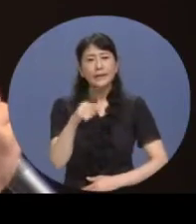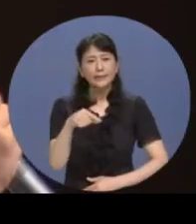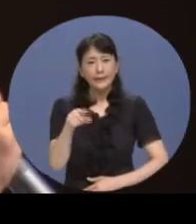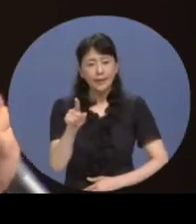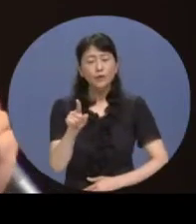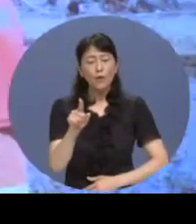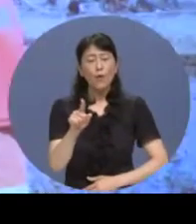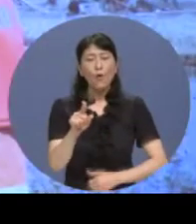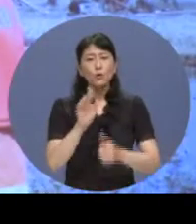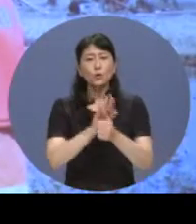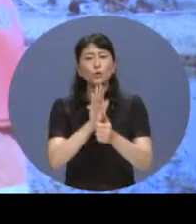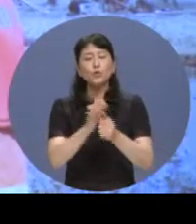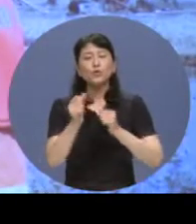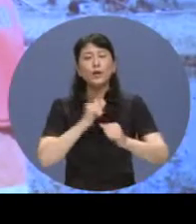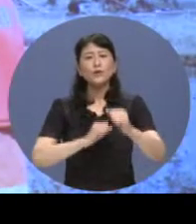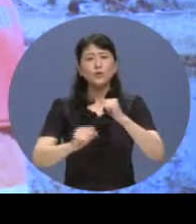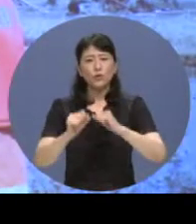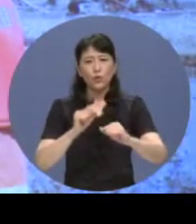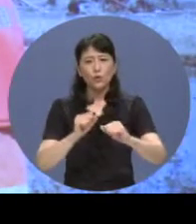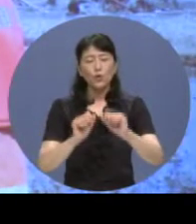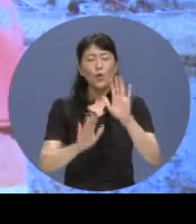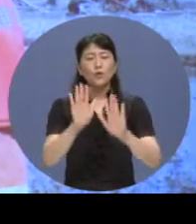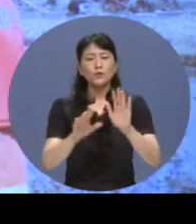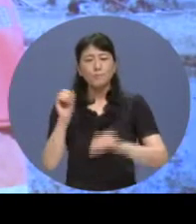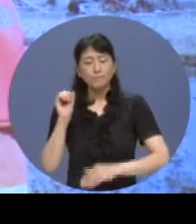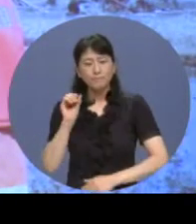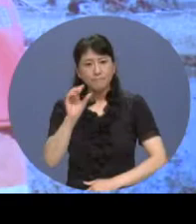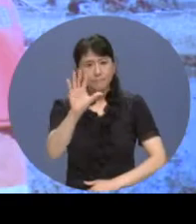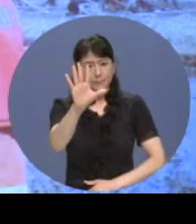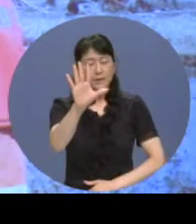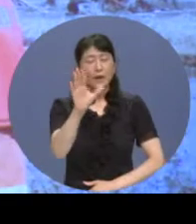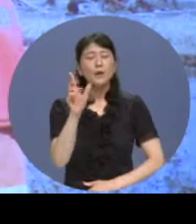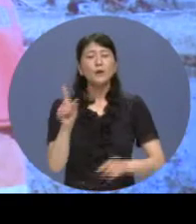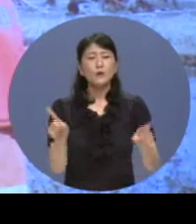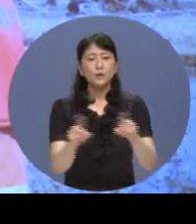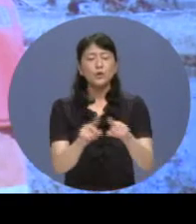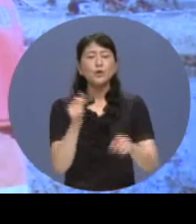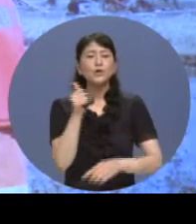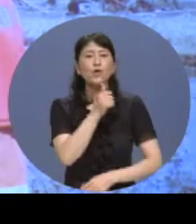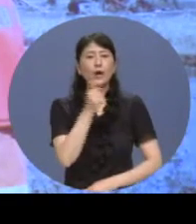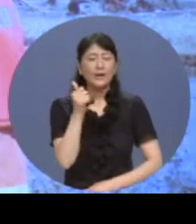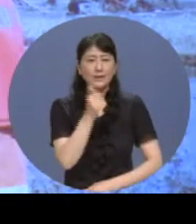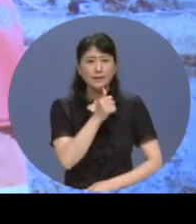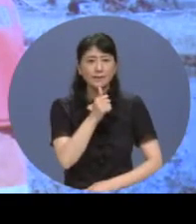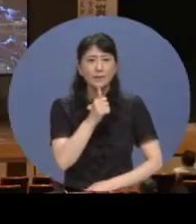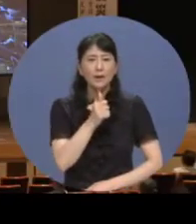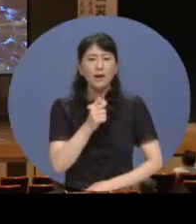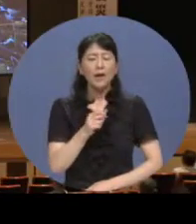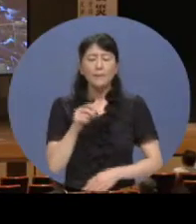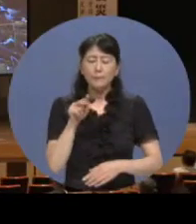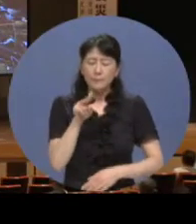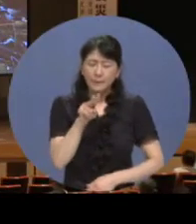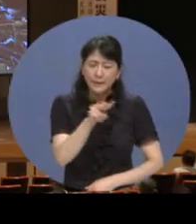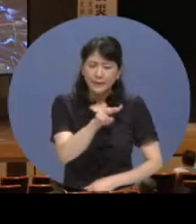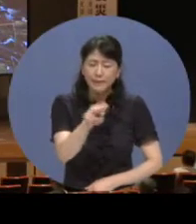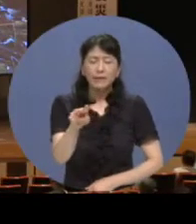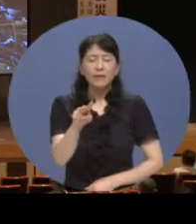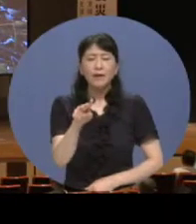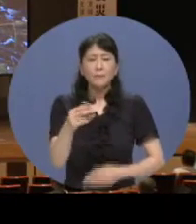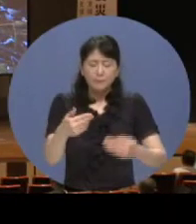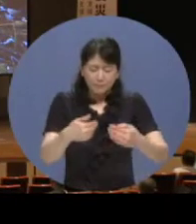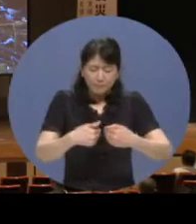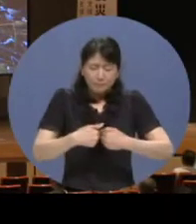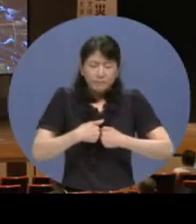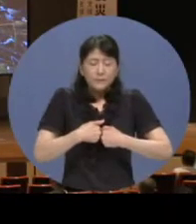で行った救出活動の様子を写真とともに紹介し、言葉が出ないというのはこのこ